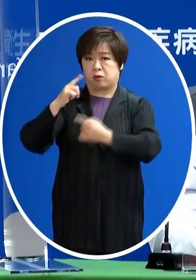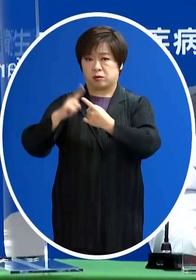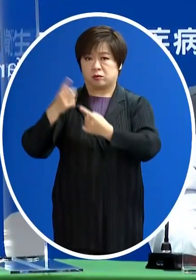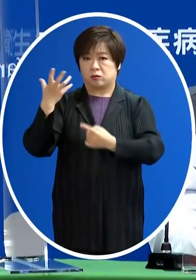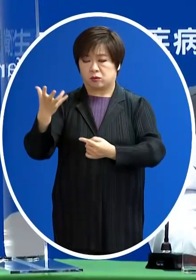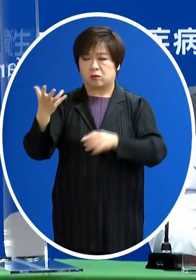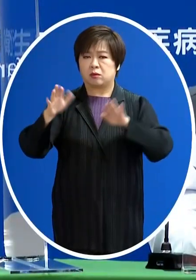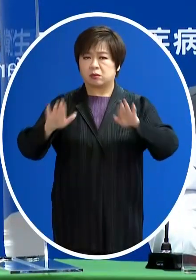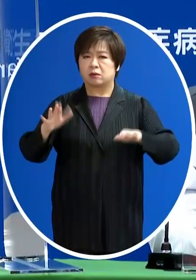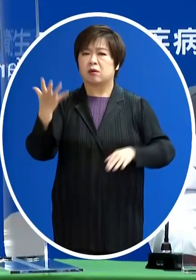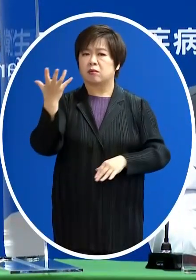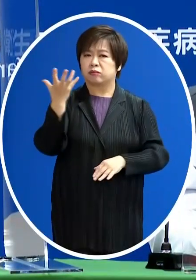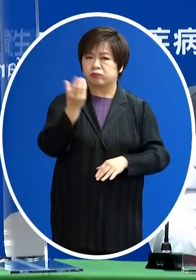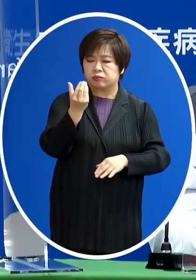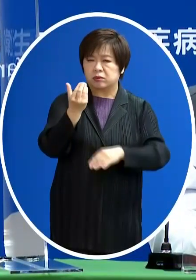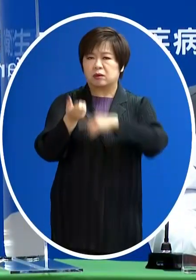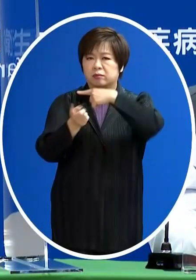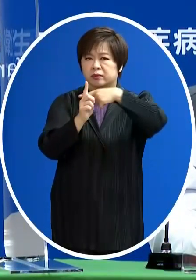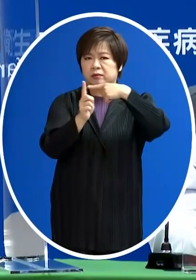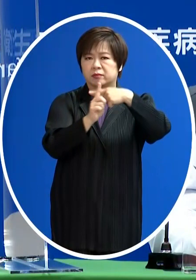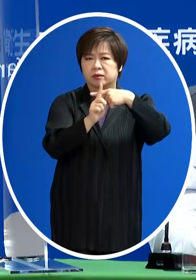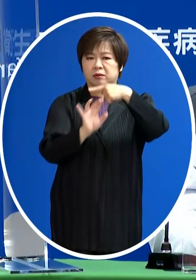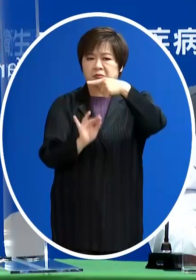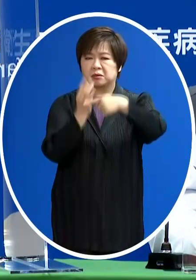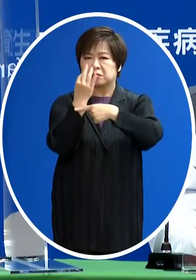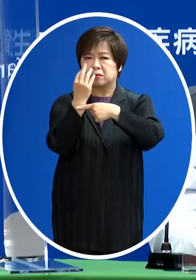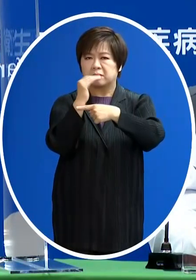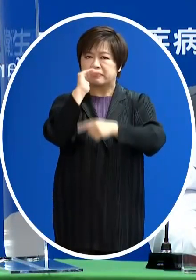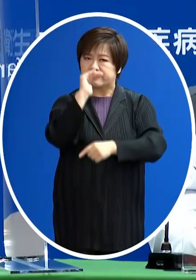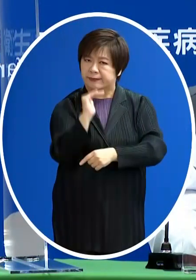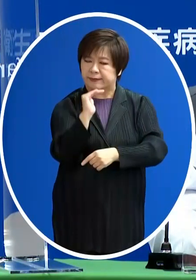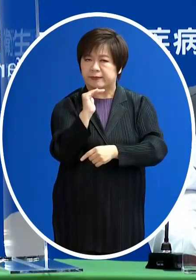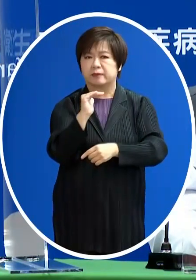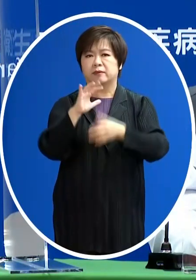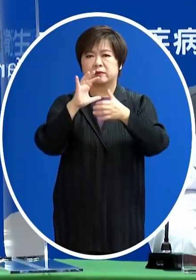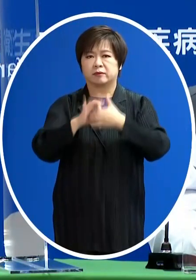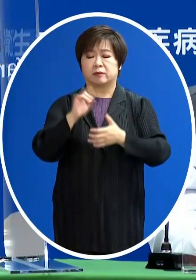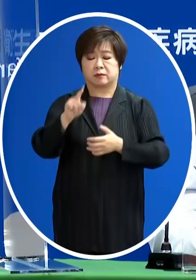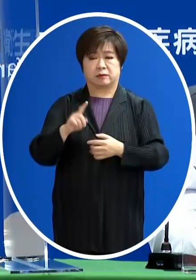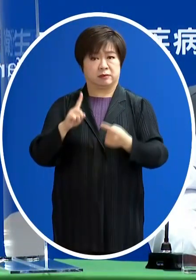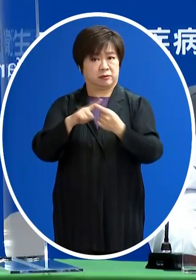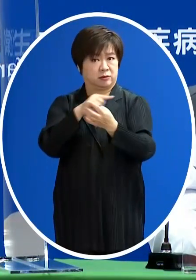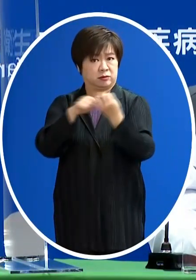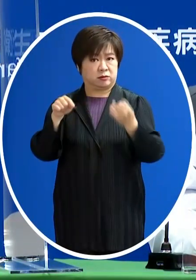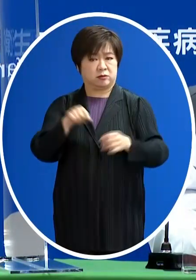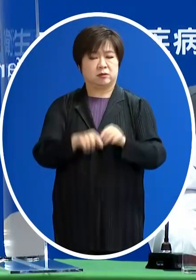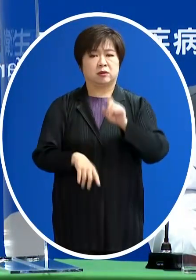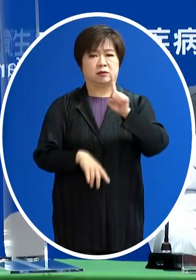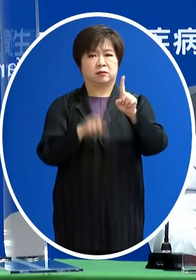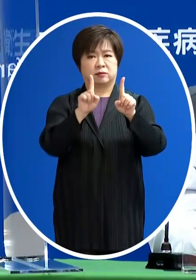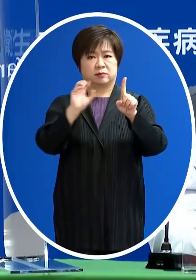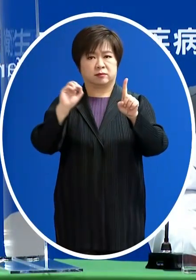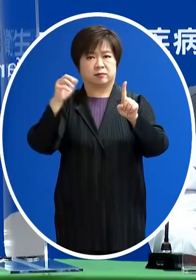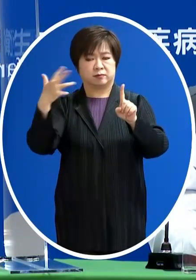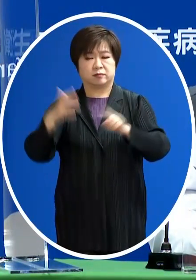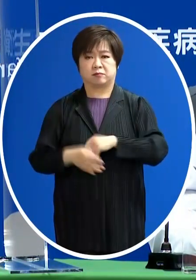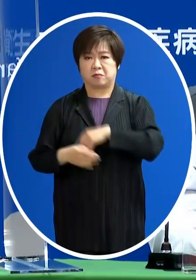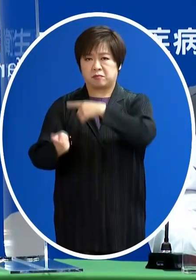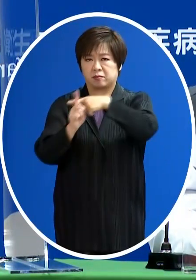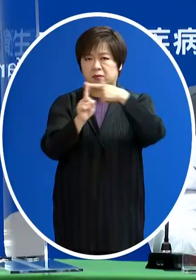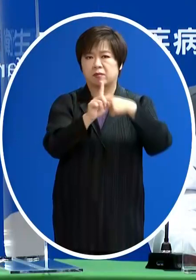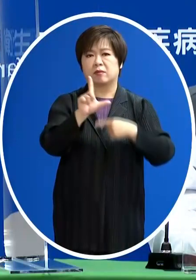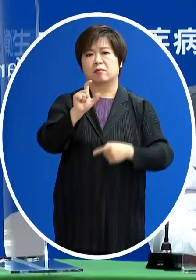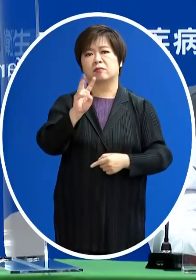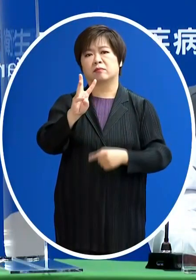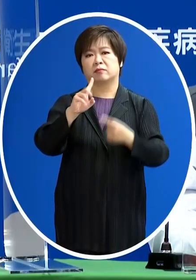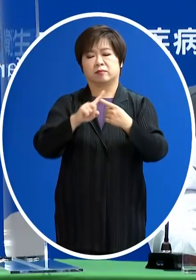进来比较少，那阳性率也稍微低一点点，所以昨天检验实际人数1108，那阳性